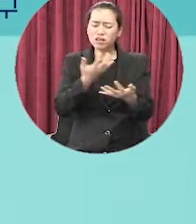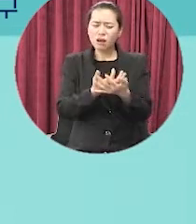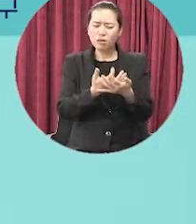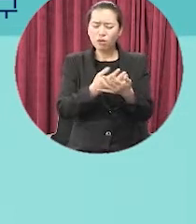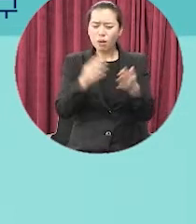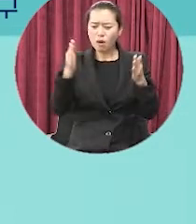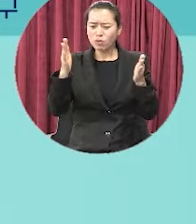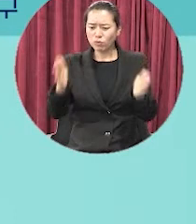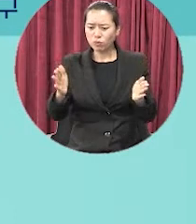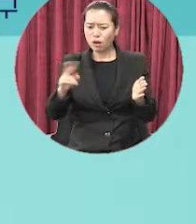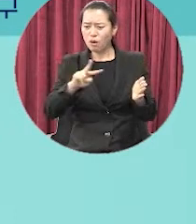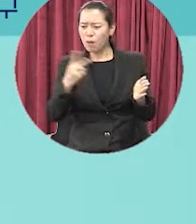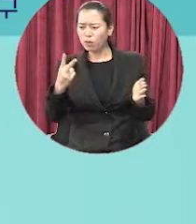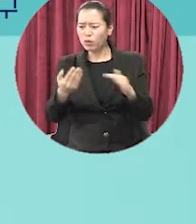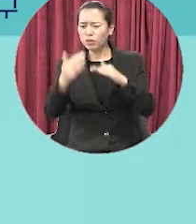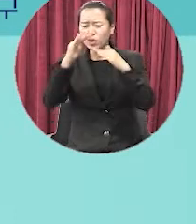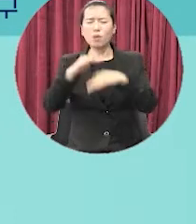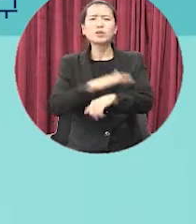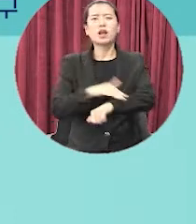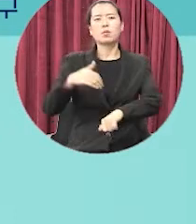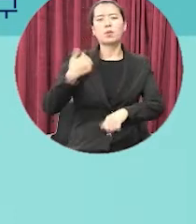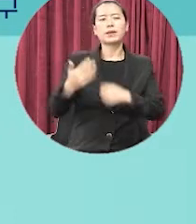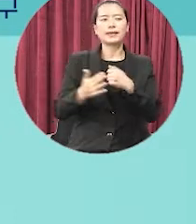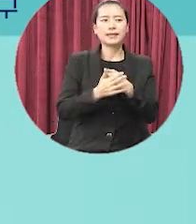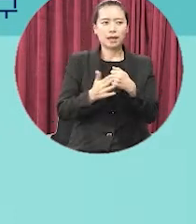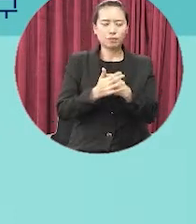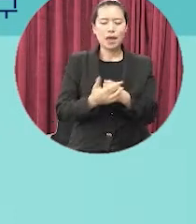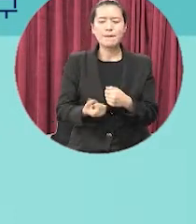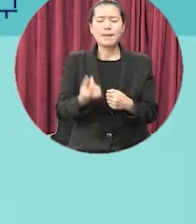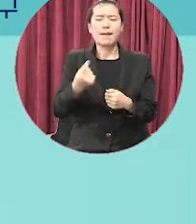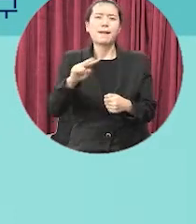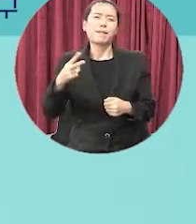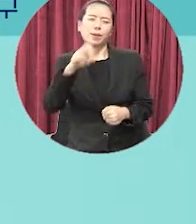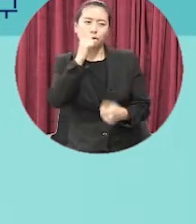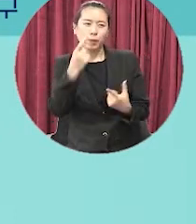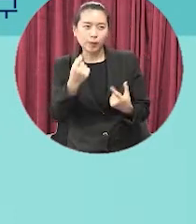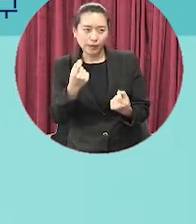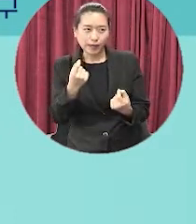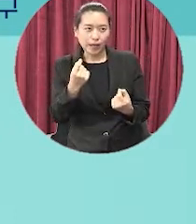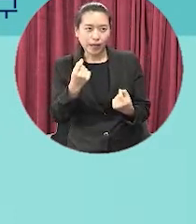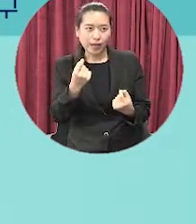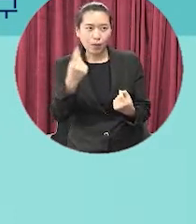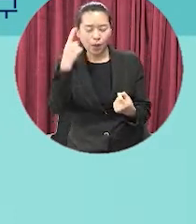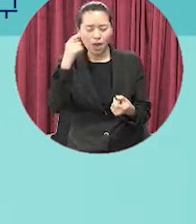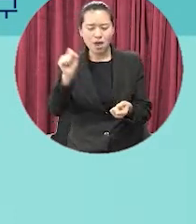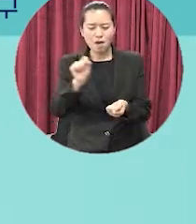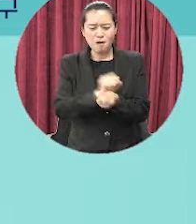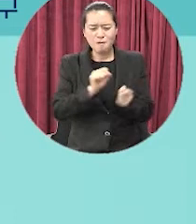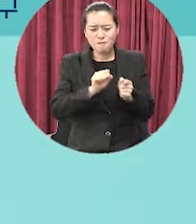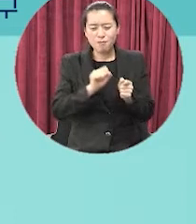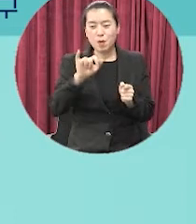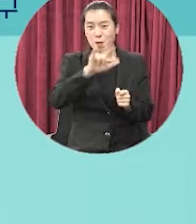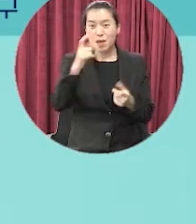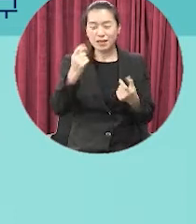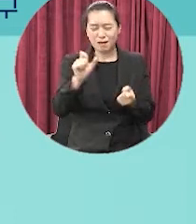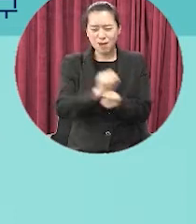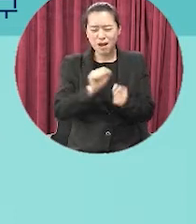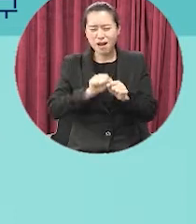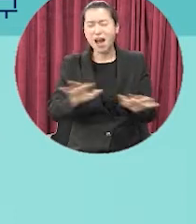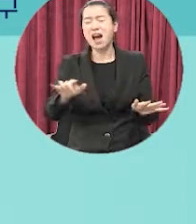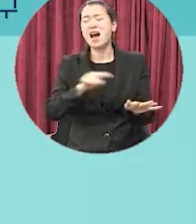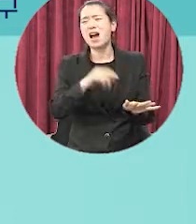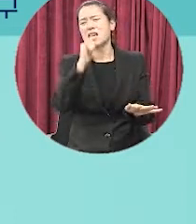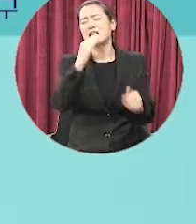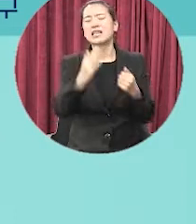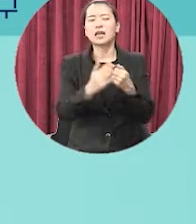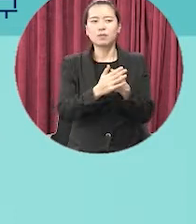않습니까 그래서 이걸 좀 실시간으로 변하는 변화를 해야 되겠다 허리도 나이트 같은 건 전혀 정도 있고 여러가지 재난 상황에서 출시가 데이터 필요하다 해서